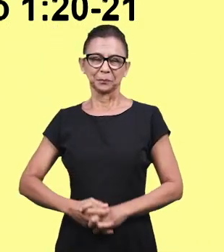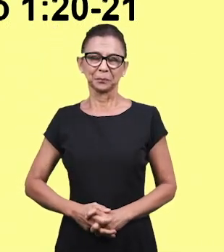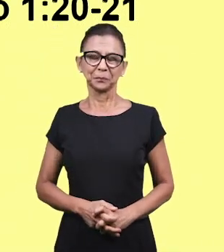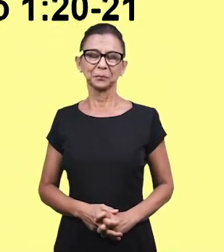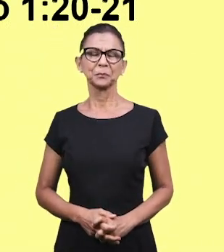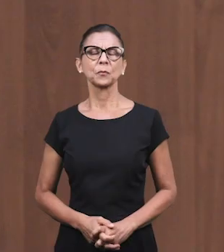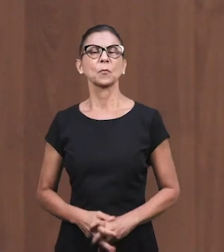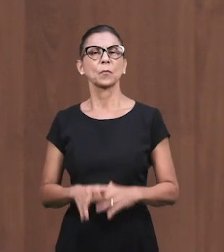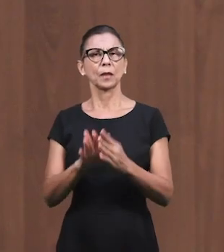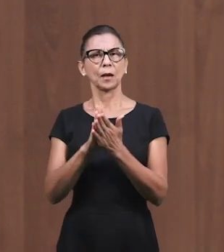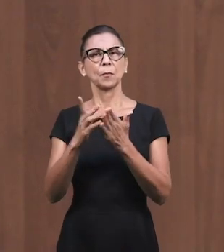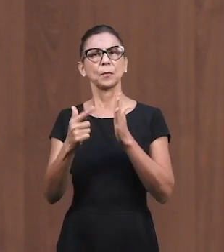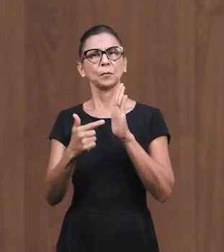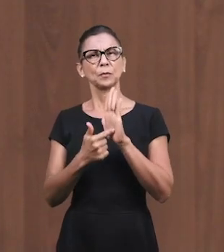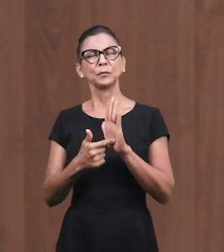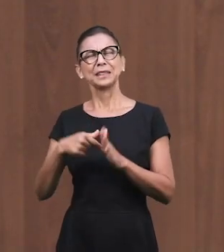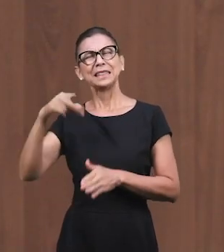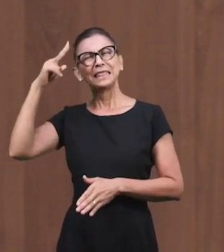La parole de Dieu